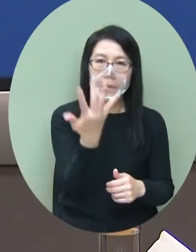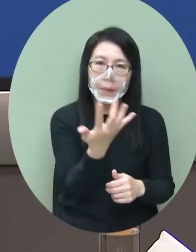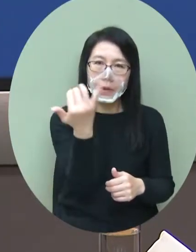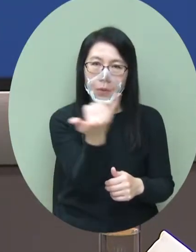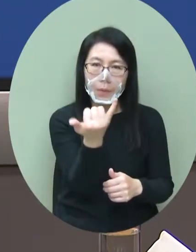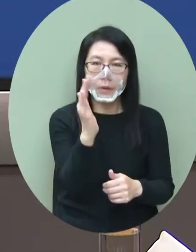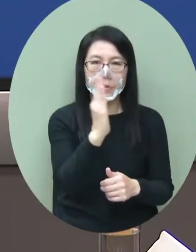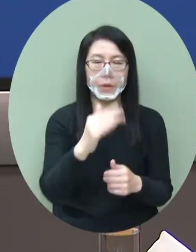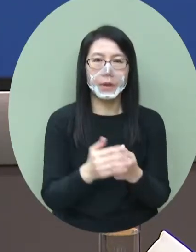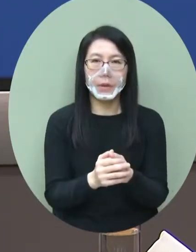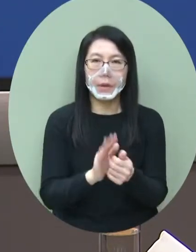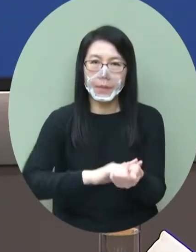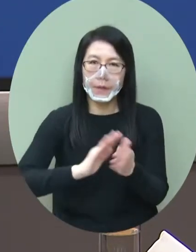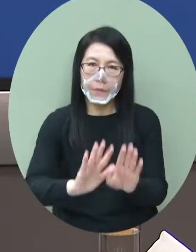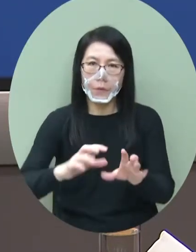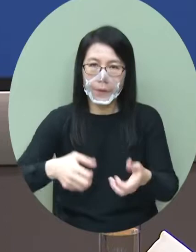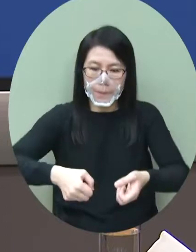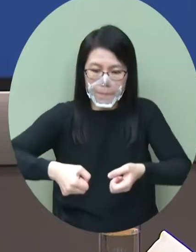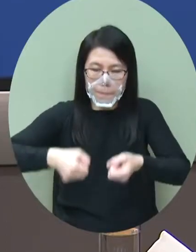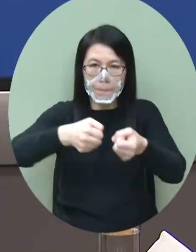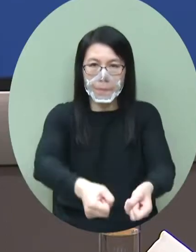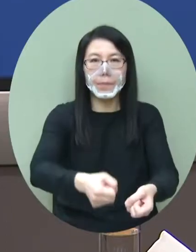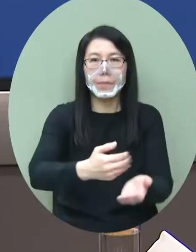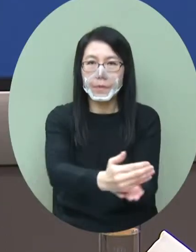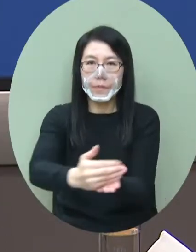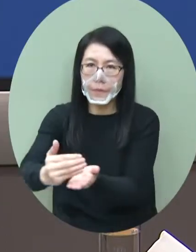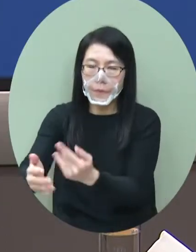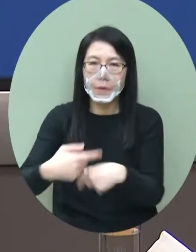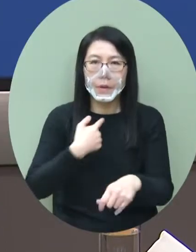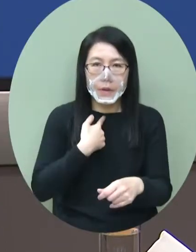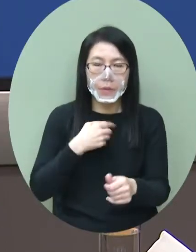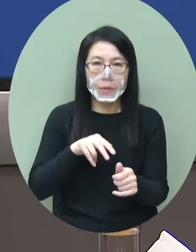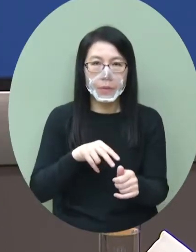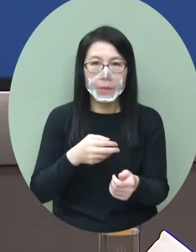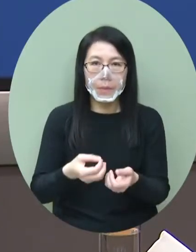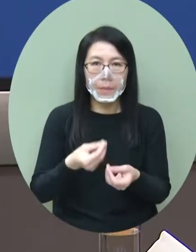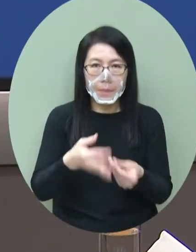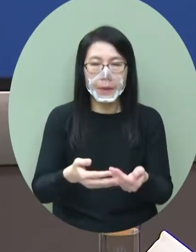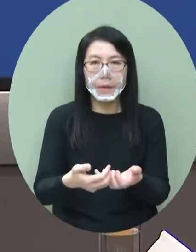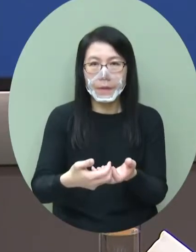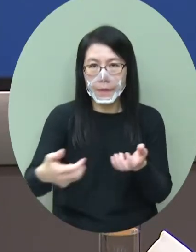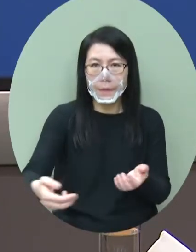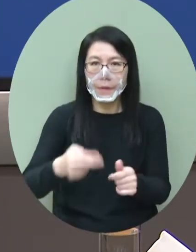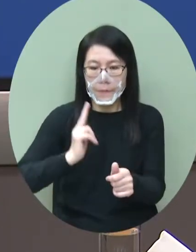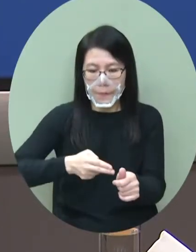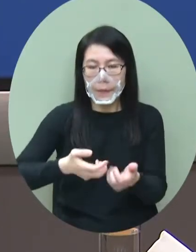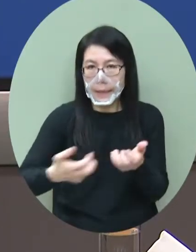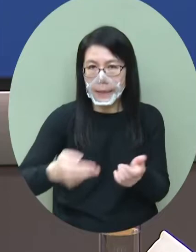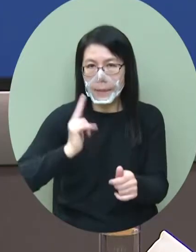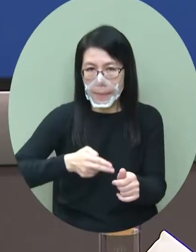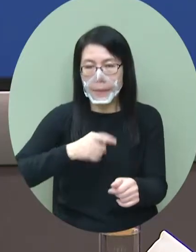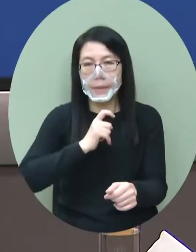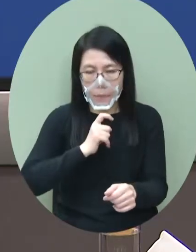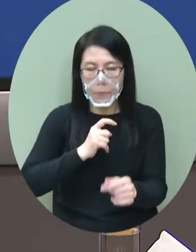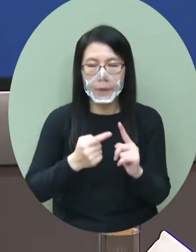派发了5-6万个这些物资包，抗疫物资包给需要隔离的，就是